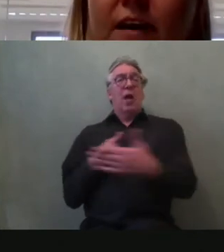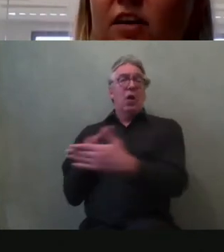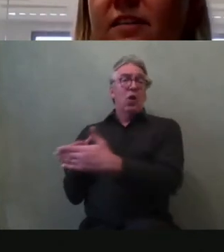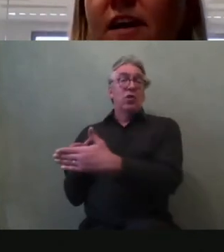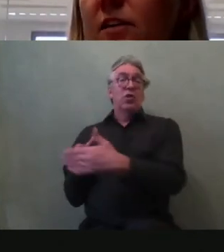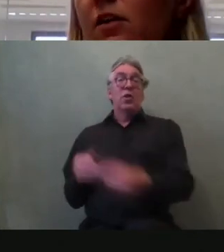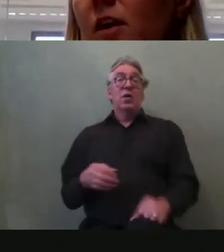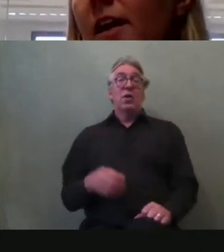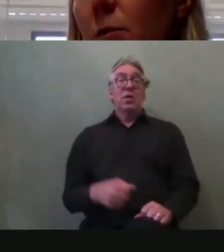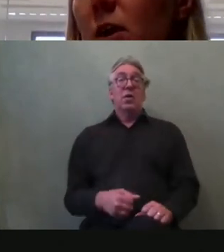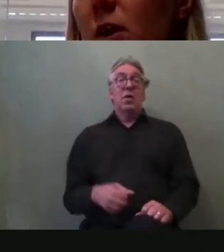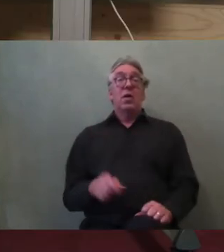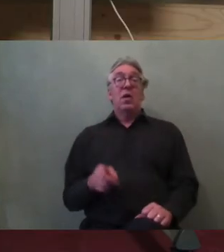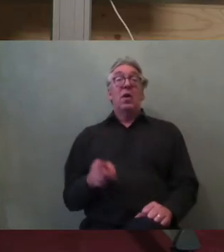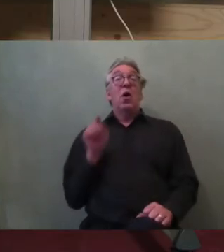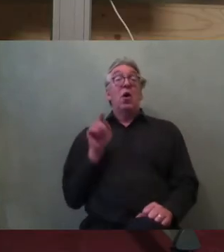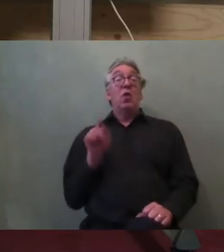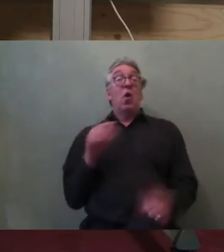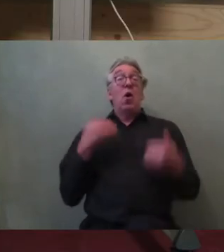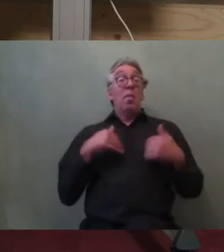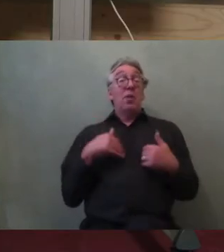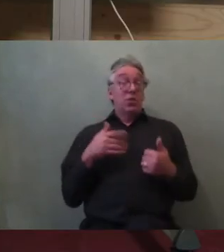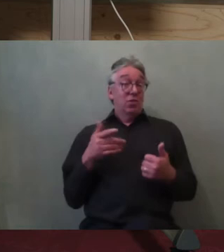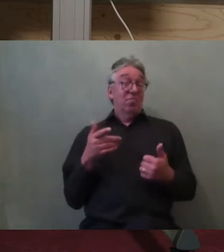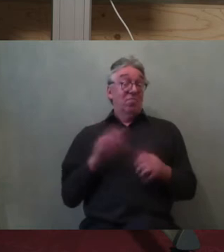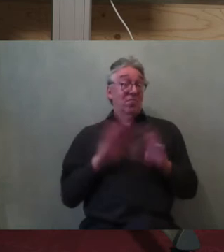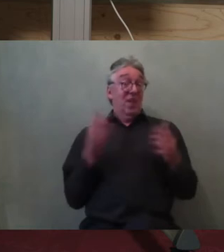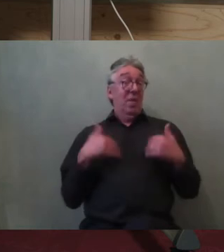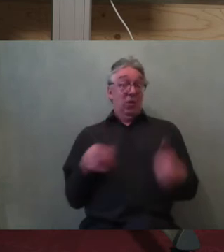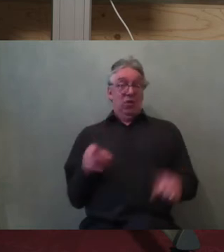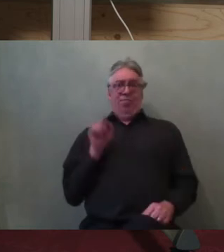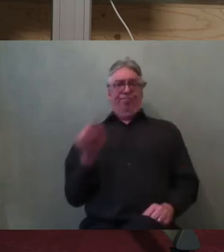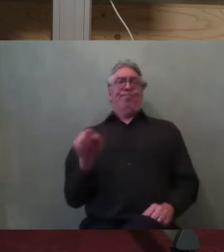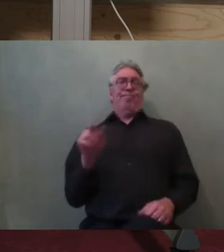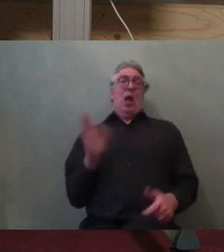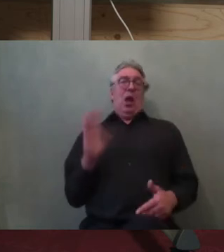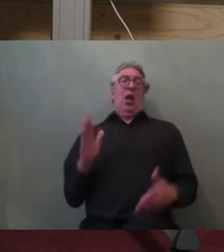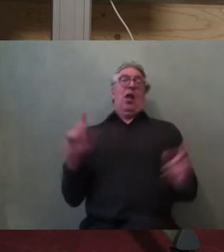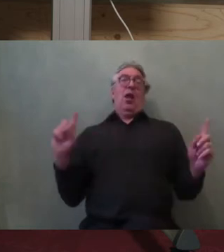zintuiglijke beperking kan dat echt een belangrijke belemmering zijn